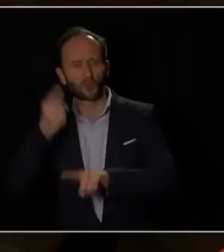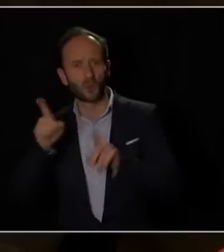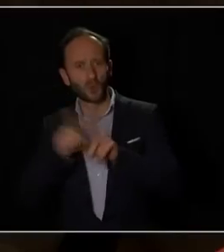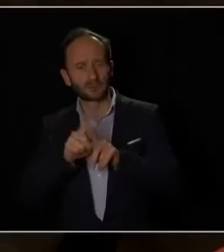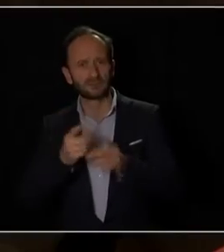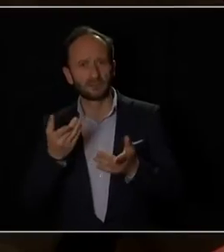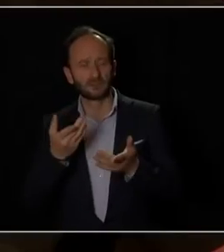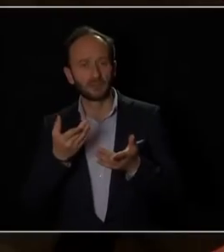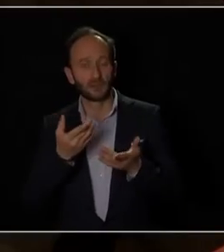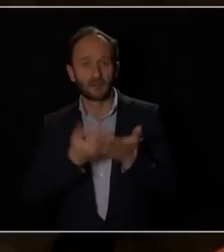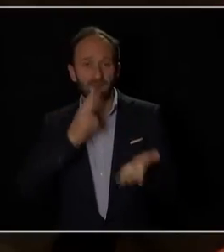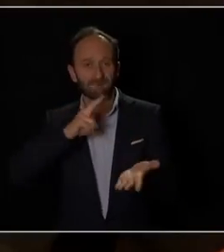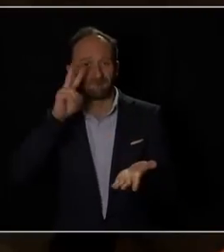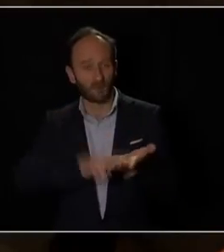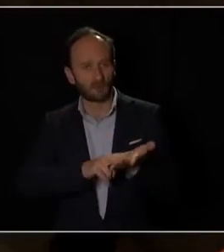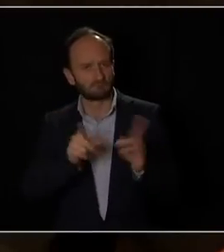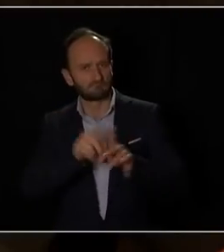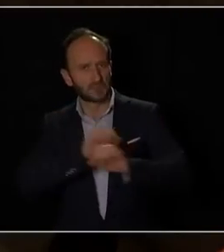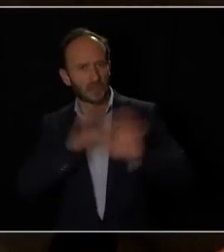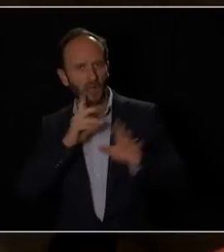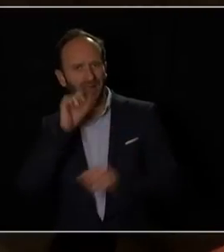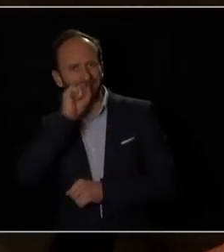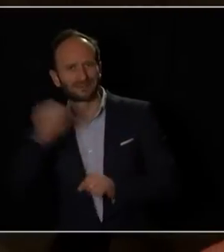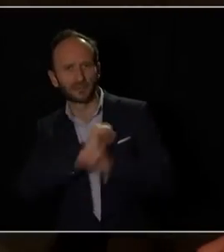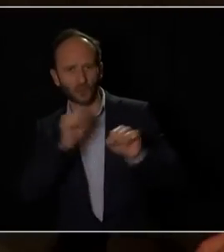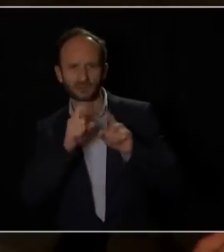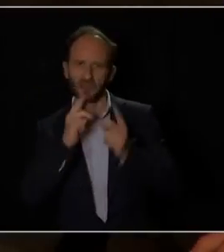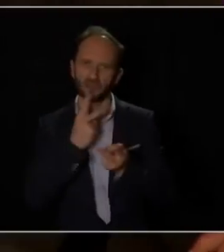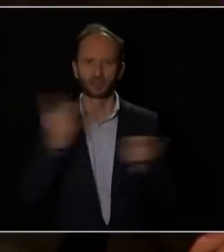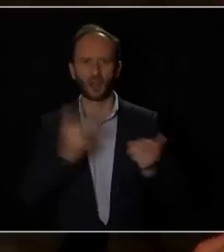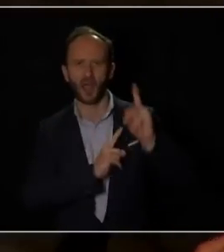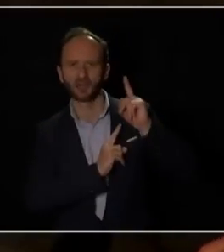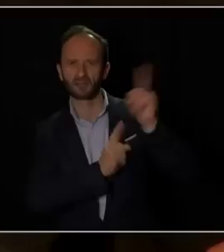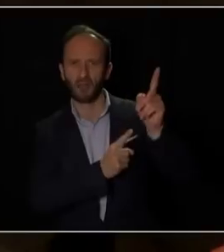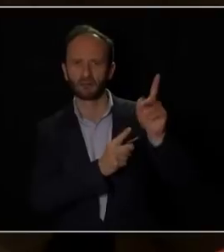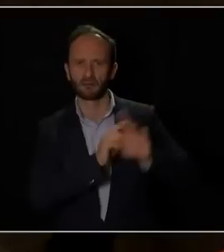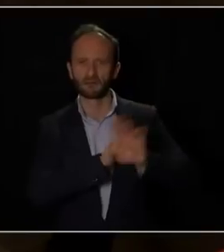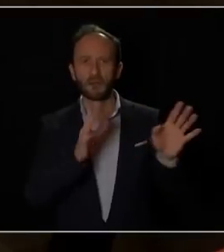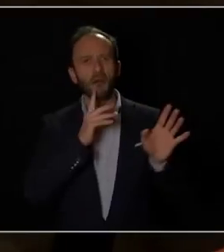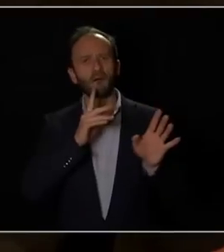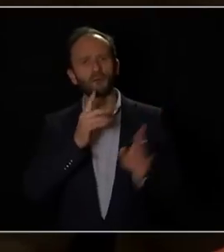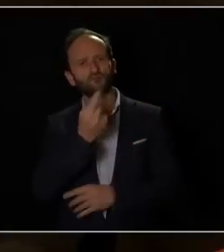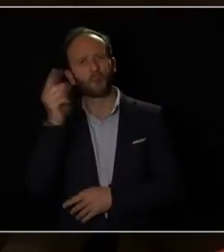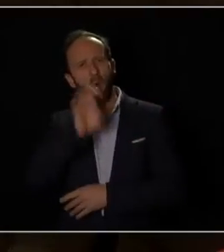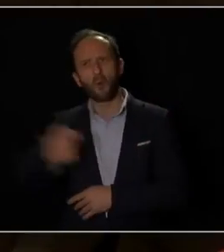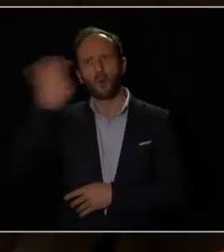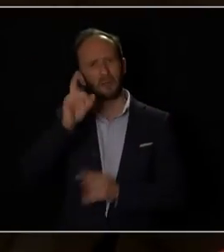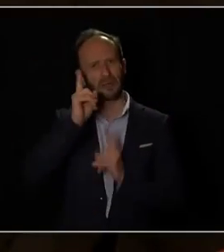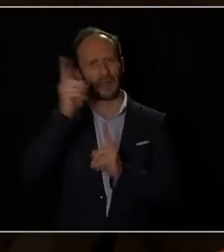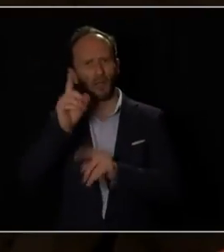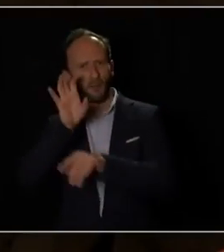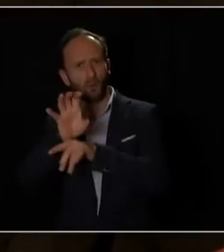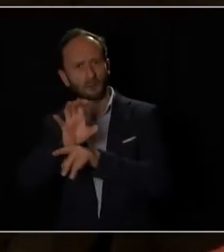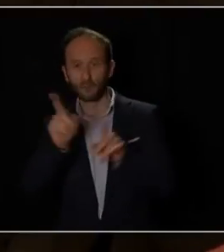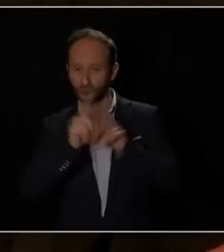C'est une véritable guerre que le terrorisme nous a déclarée, pas seulement à l'Europe, mais en réalité au monde, à